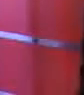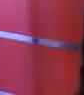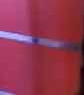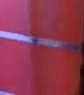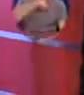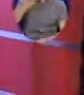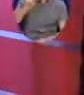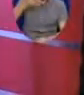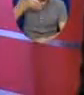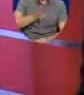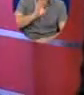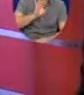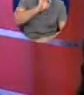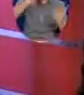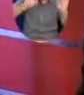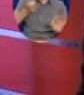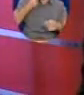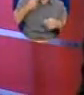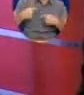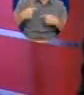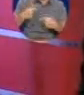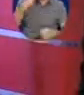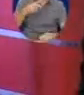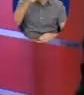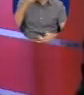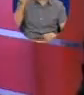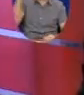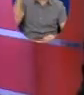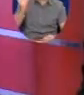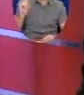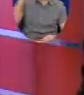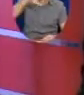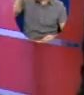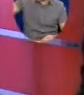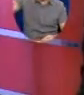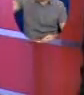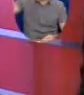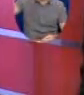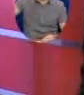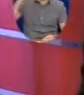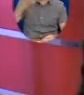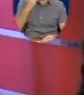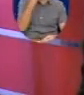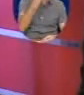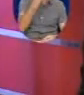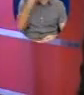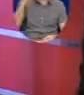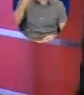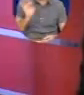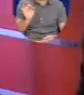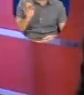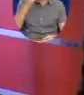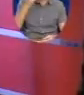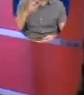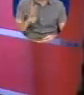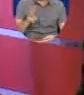כל מי שנכנס לבית מרקחת יכול להבחין ששיעור הערבים מבין הרוקחים הוא גבוה מאוד, קרוב לשליש על פי מחקרים אחרונים.